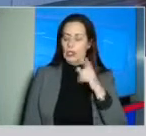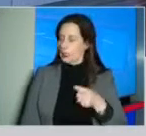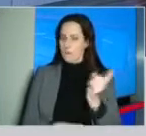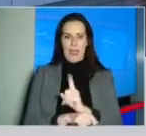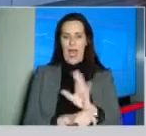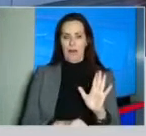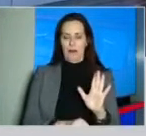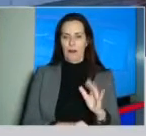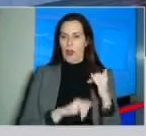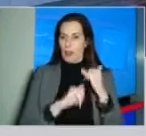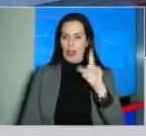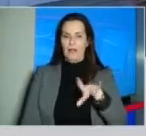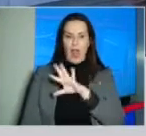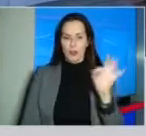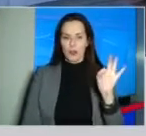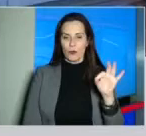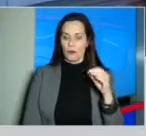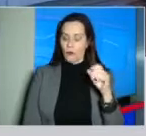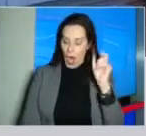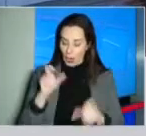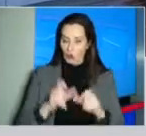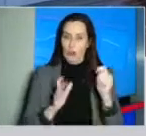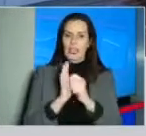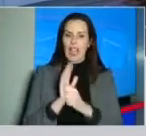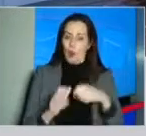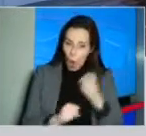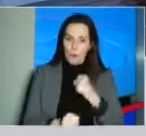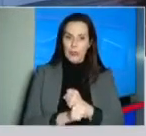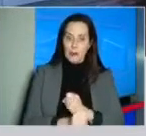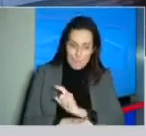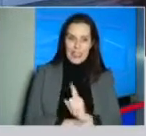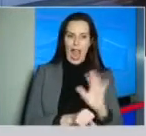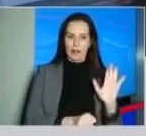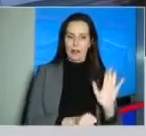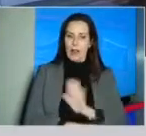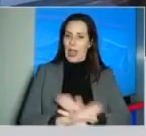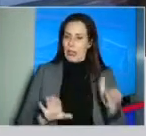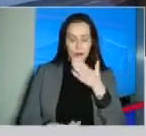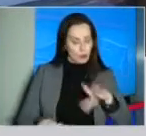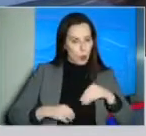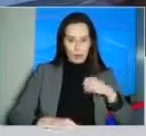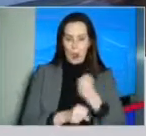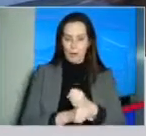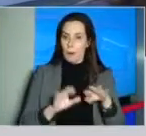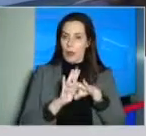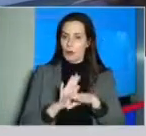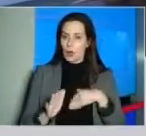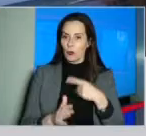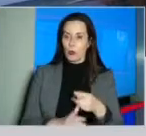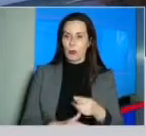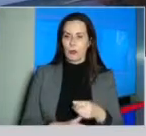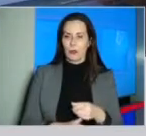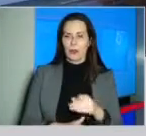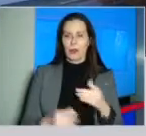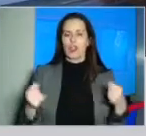מיד להכניס 1,500 אנשים כוח עבודה עובדים זרים. מיד. אין לנו ישראלים שמוכנים לעבוד בתנאים שאנחנו מציבים להם.